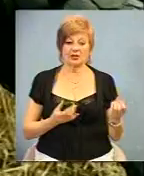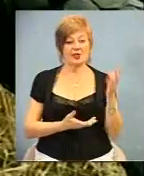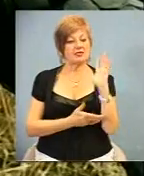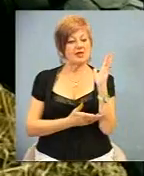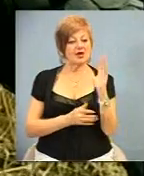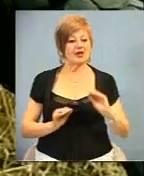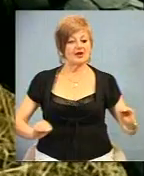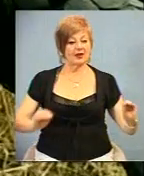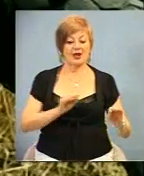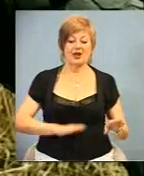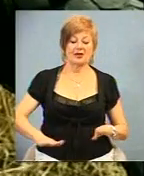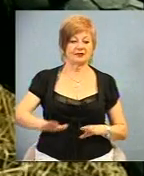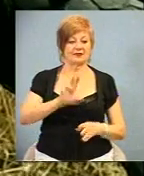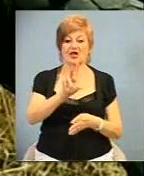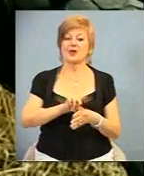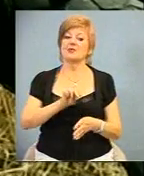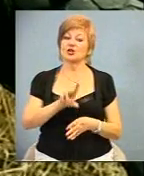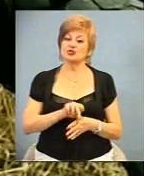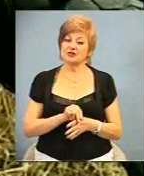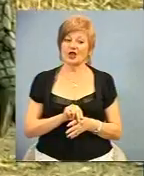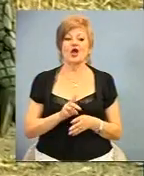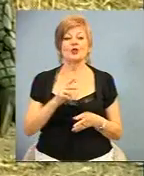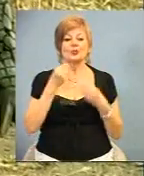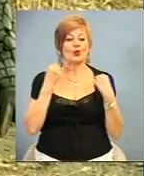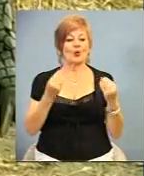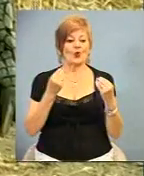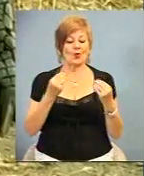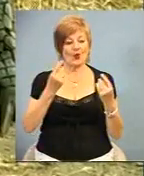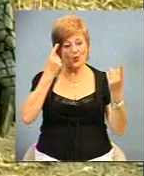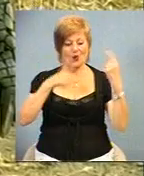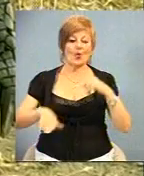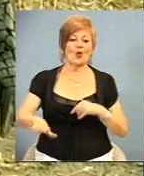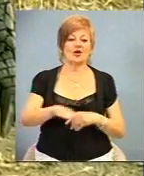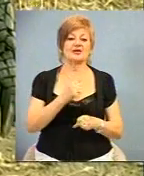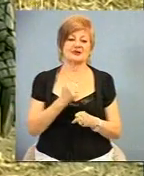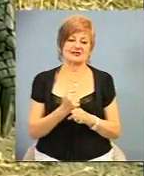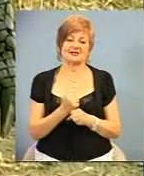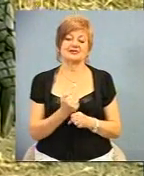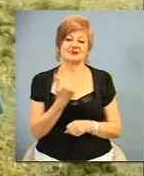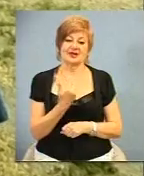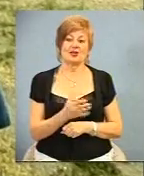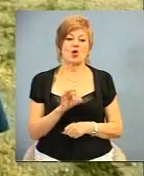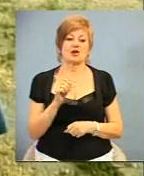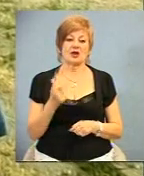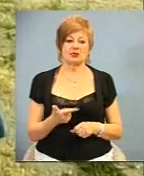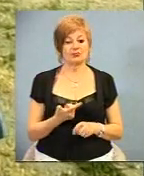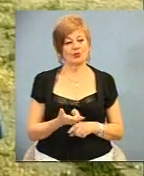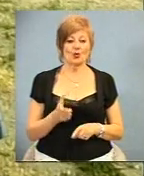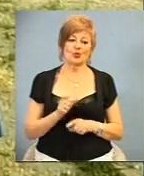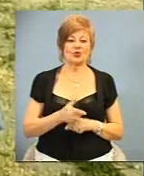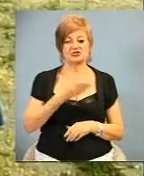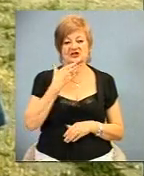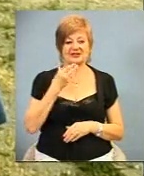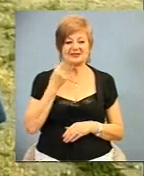дерева. Подвір'я стало взірцевим. Але родзинкою вважають галявину казок, створену Олегом Добичиним. Дуже красиво, мені